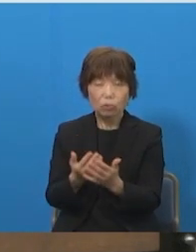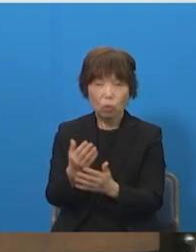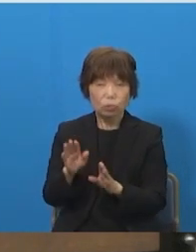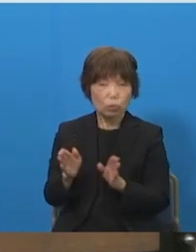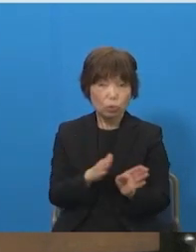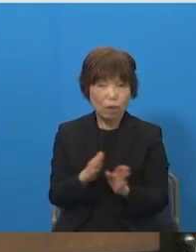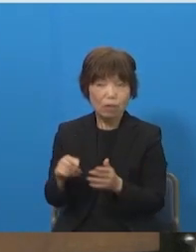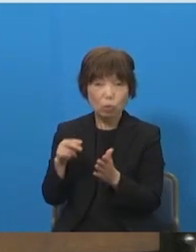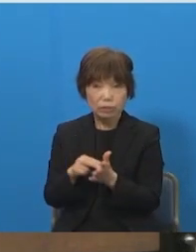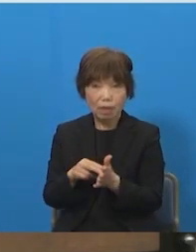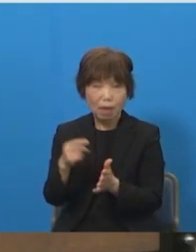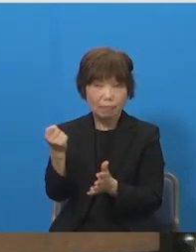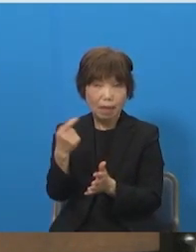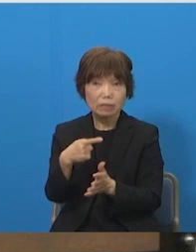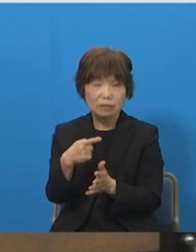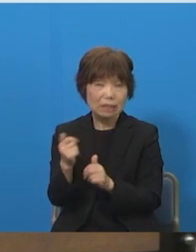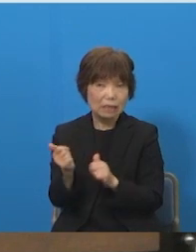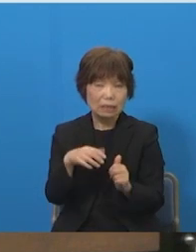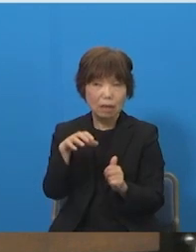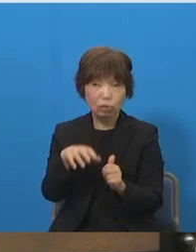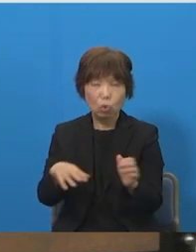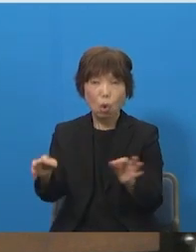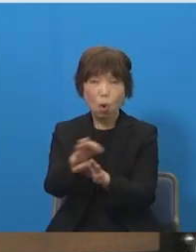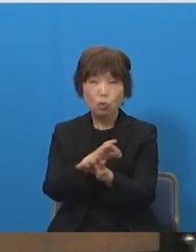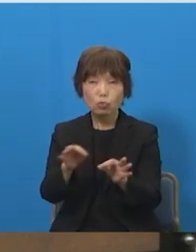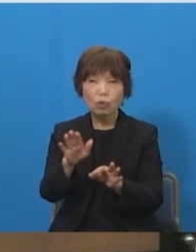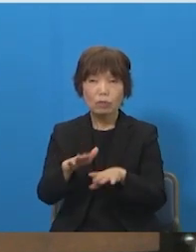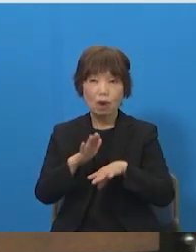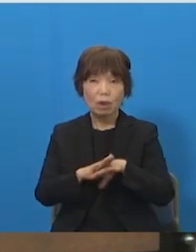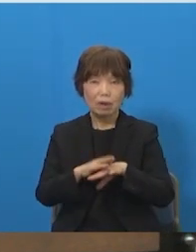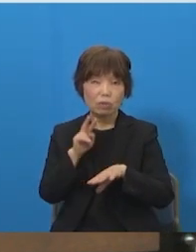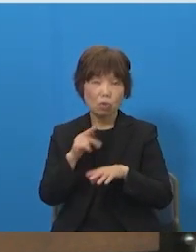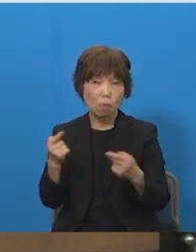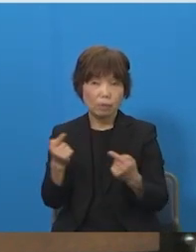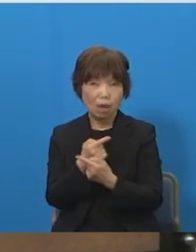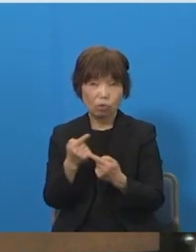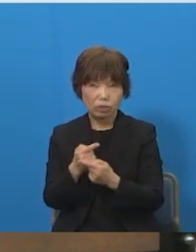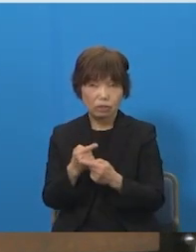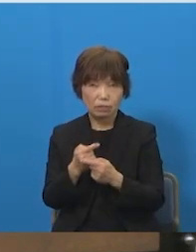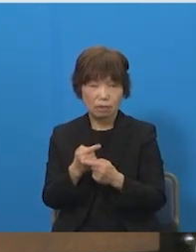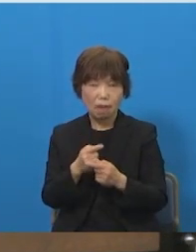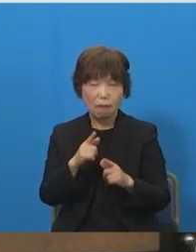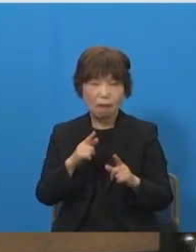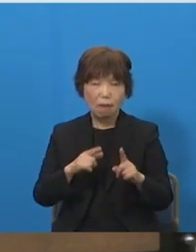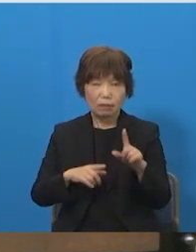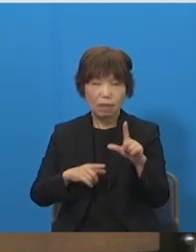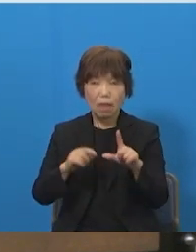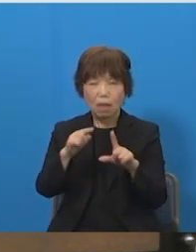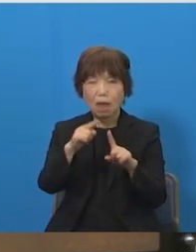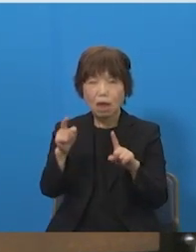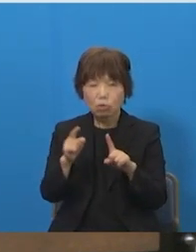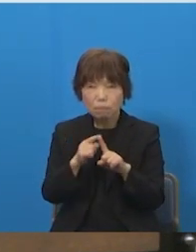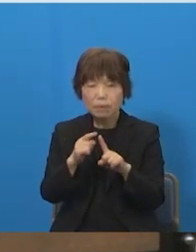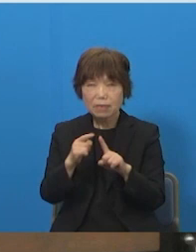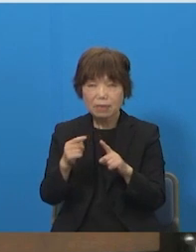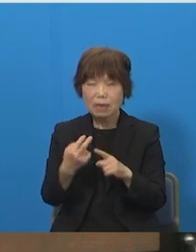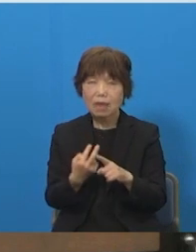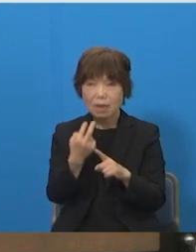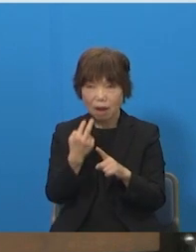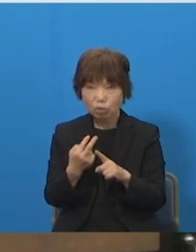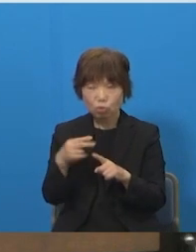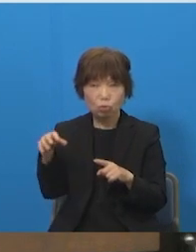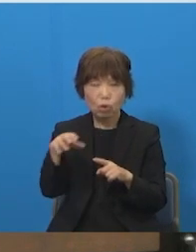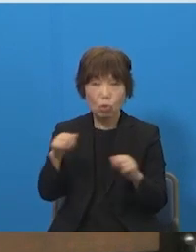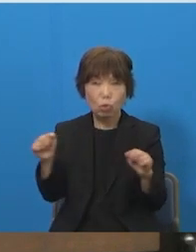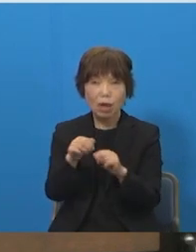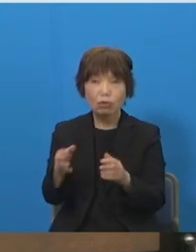は、第一に避難所運営のあり方を見直すこと、第二に LP ガス災害バルクを各体育館に設置すること